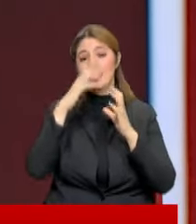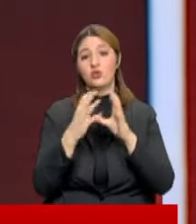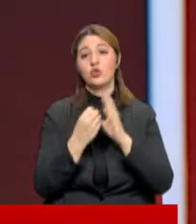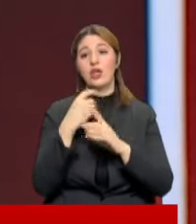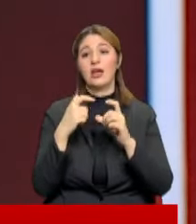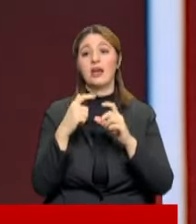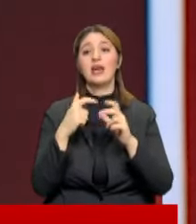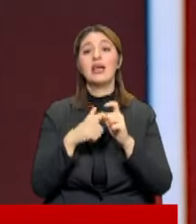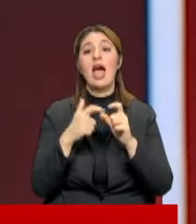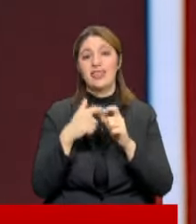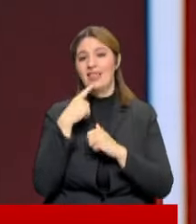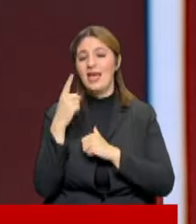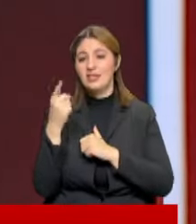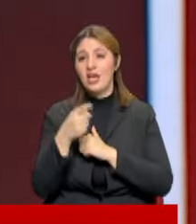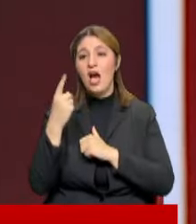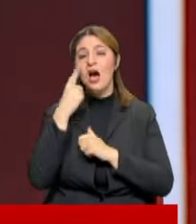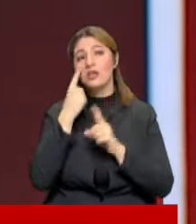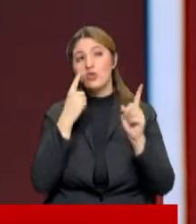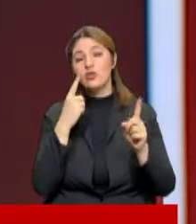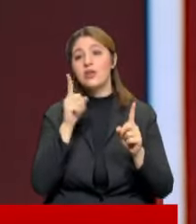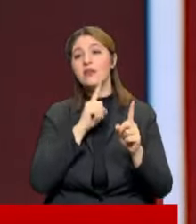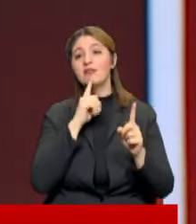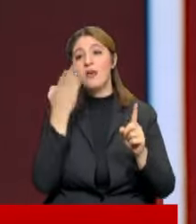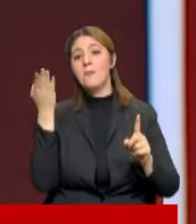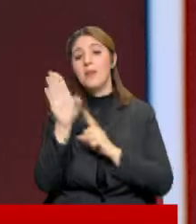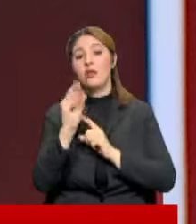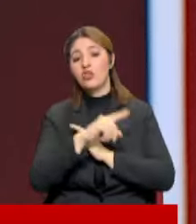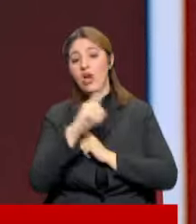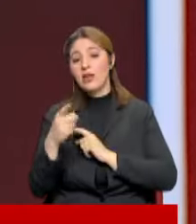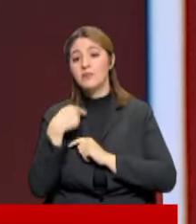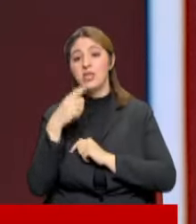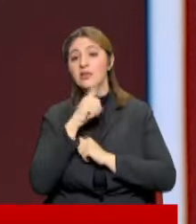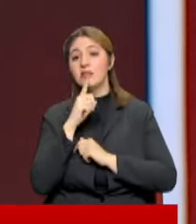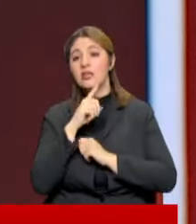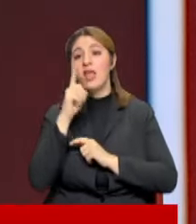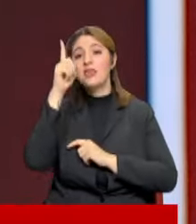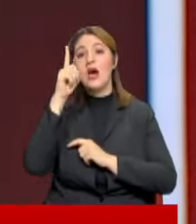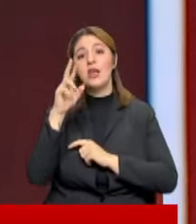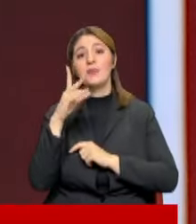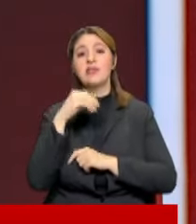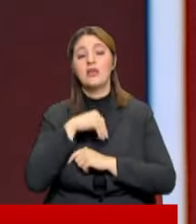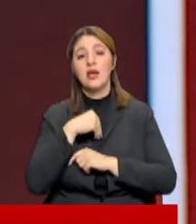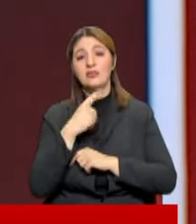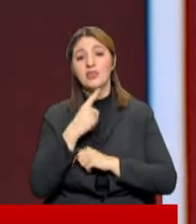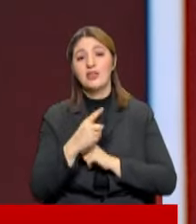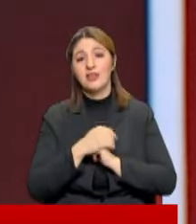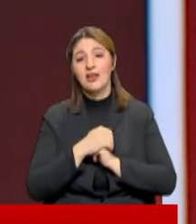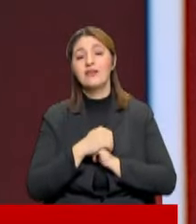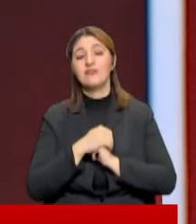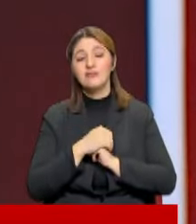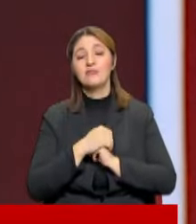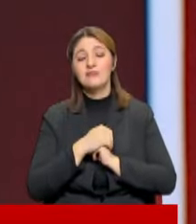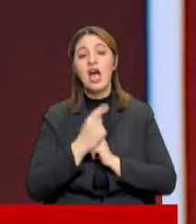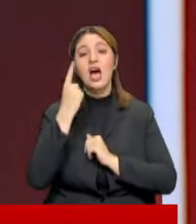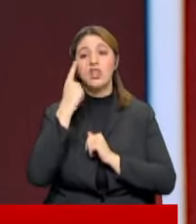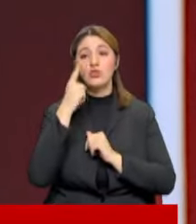kurucusu Mahatma Gandhi Mustafa Kemal İngilizleri yeninceye kadar biz İngilizleri Tanrı zannederdik der evet Mustafa